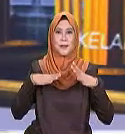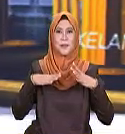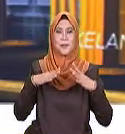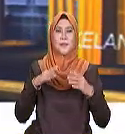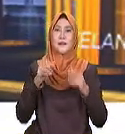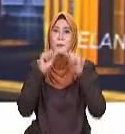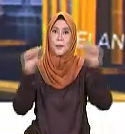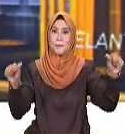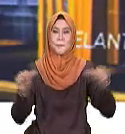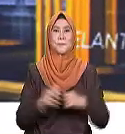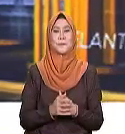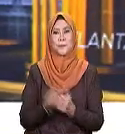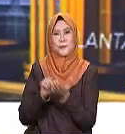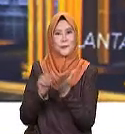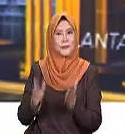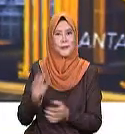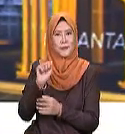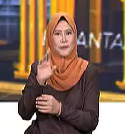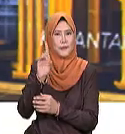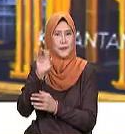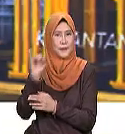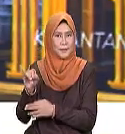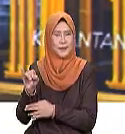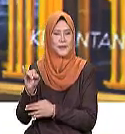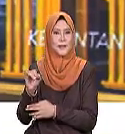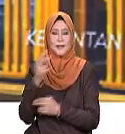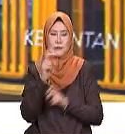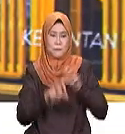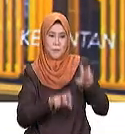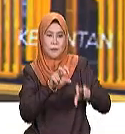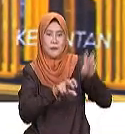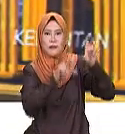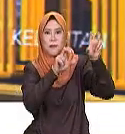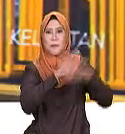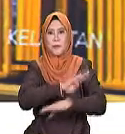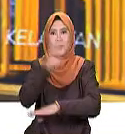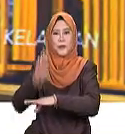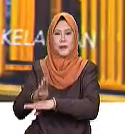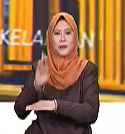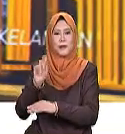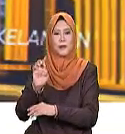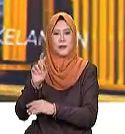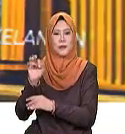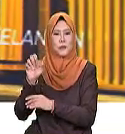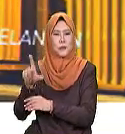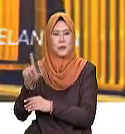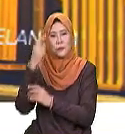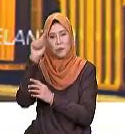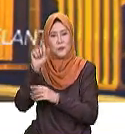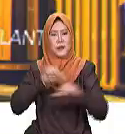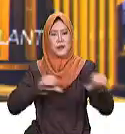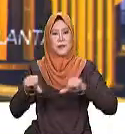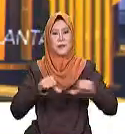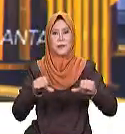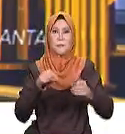cuti umum. Wartawan kami Audi Mohd Nur turun padang mendaki Bukit Tunggul Jenderal Bungkil untuk meninjau aktiviti ini.